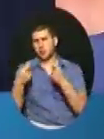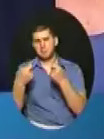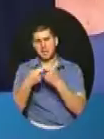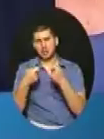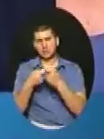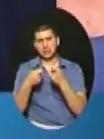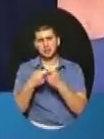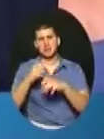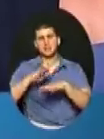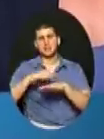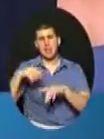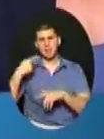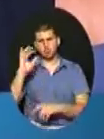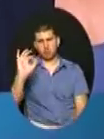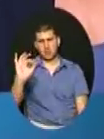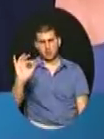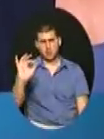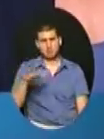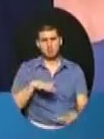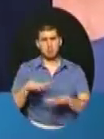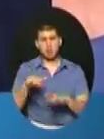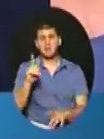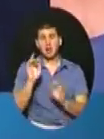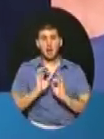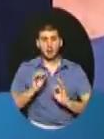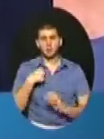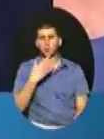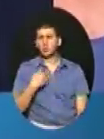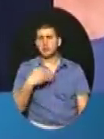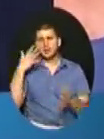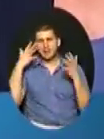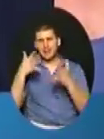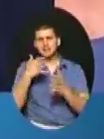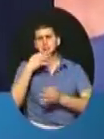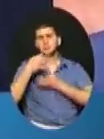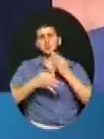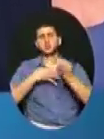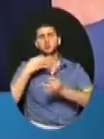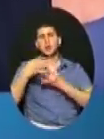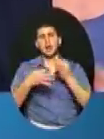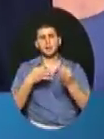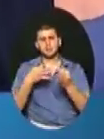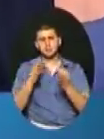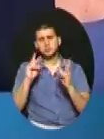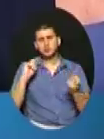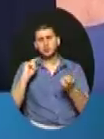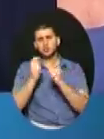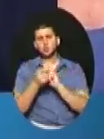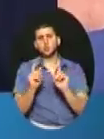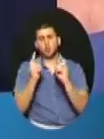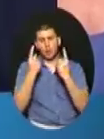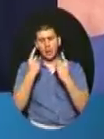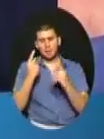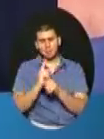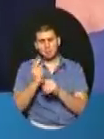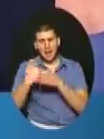כמובן לגבי התפקיד הבא שלך בממשלה אבל עדיין אני רוצה להתרכז בשאלת השינוי שהתחולל ממש